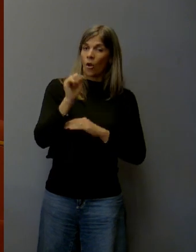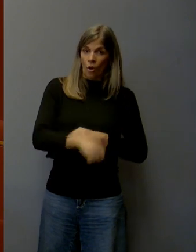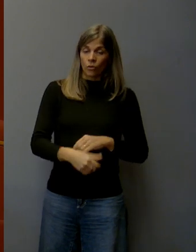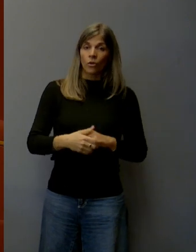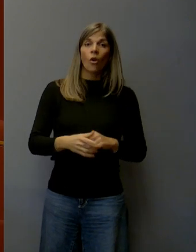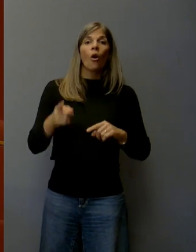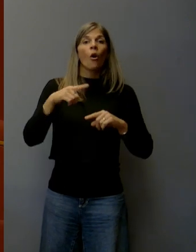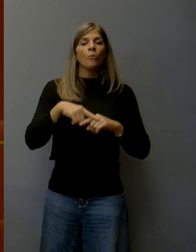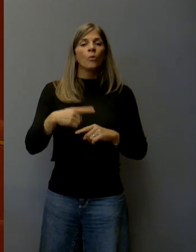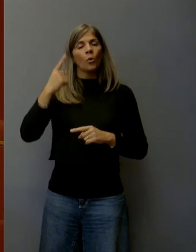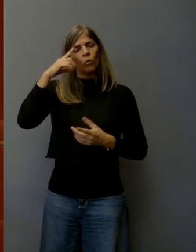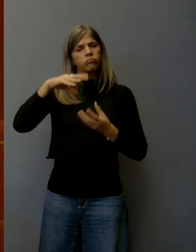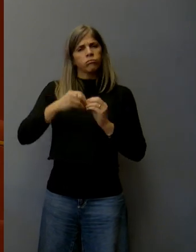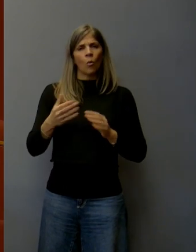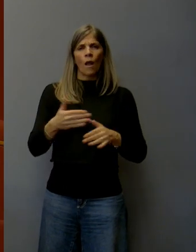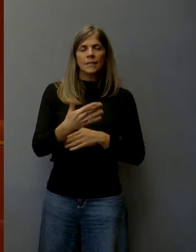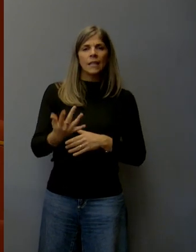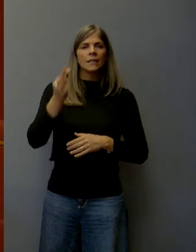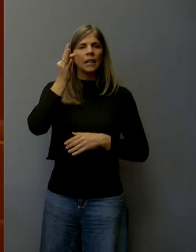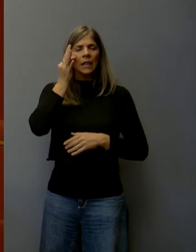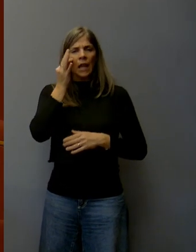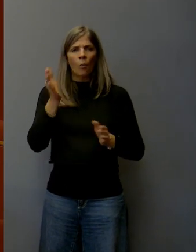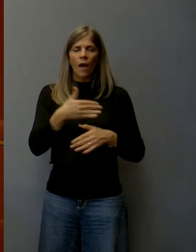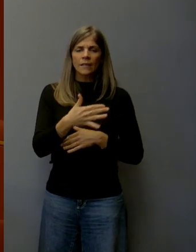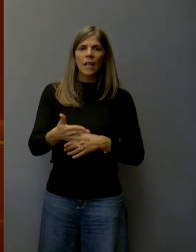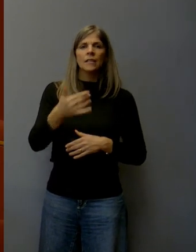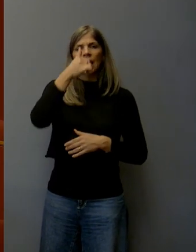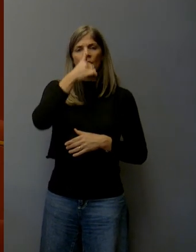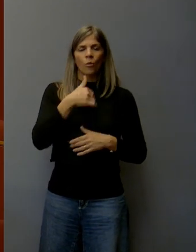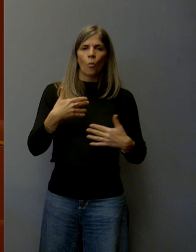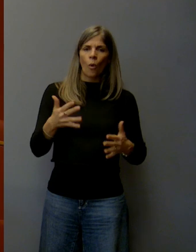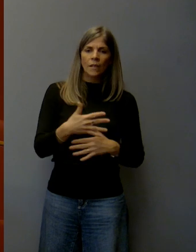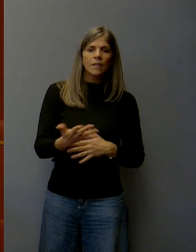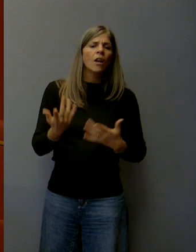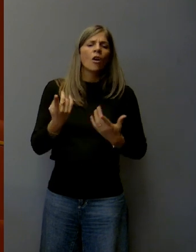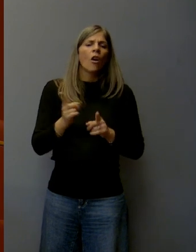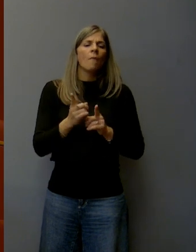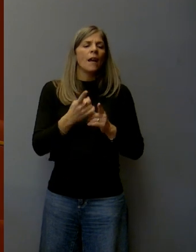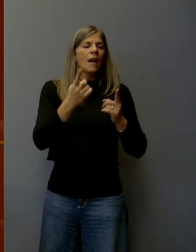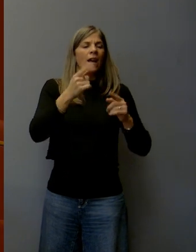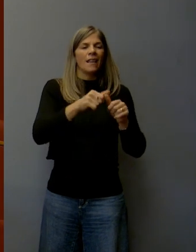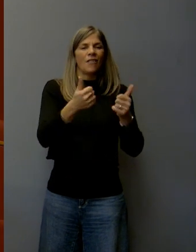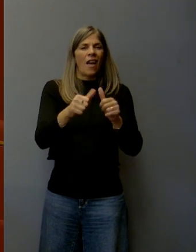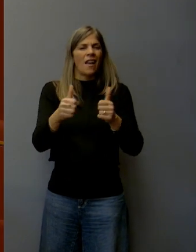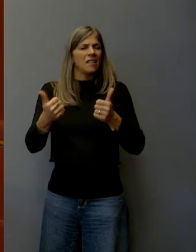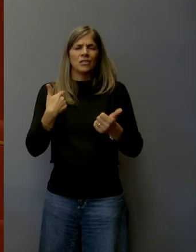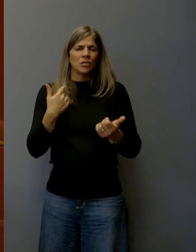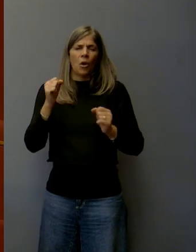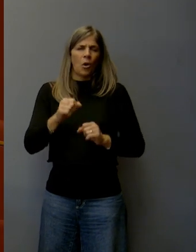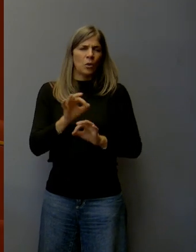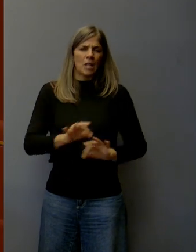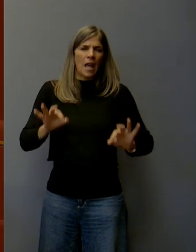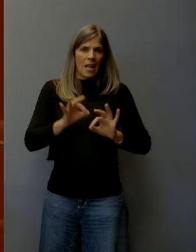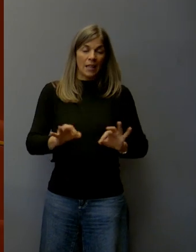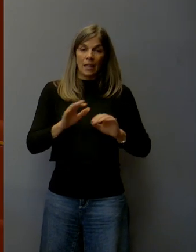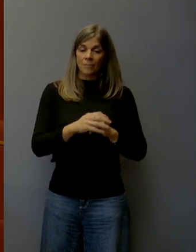gli orientamento sessuale di etnia di religione ma più in genere contro ogni differenza e se e poi impegni il